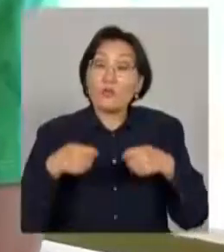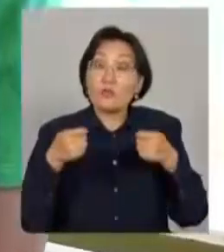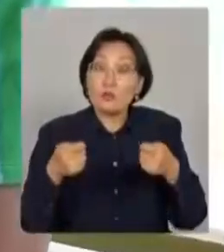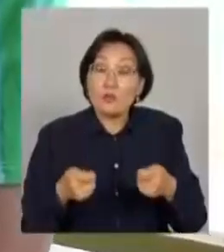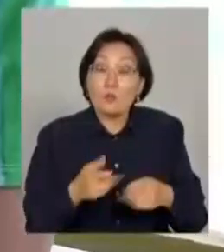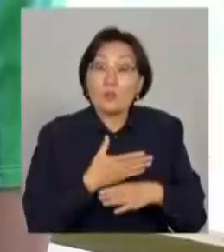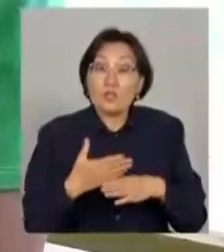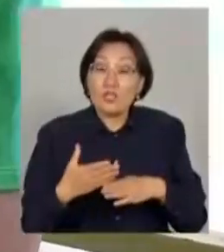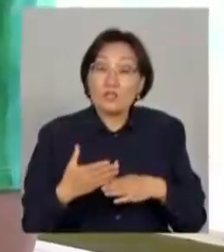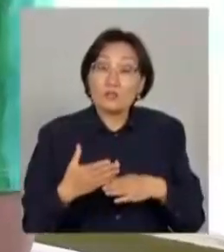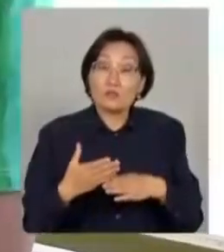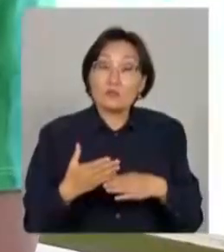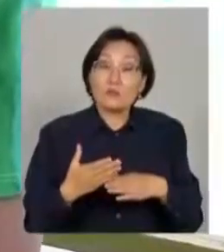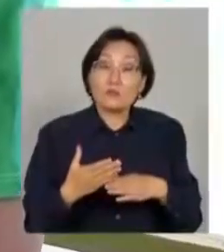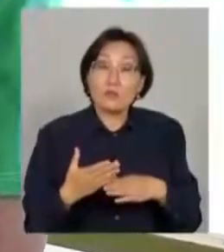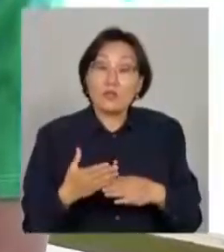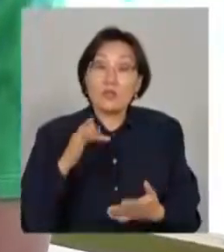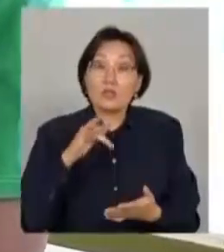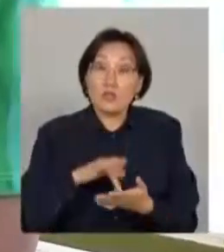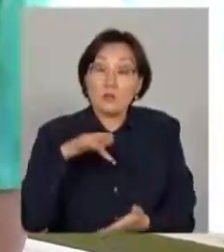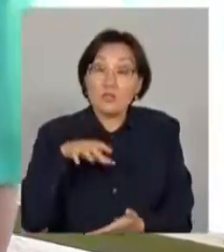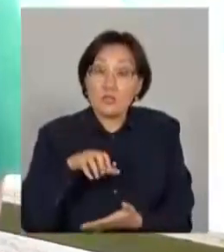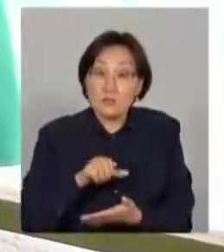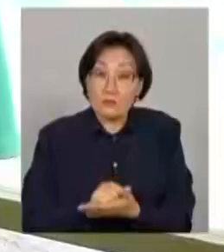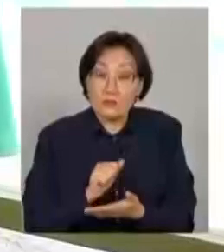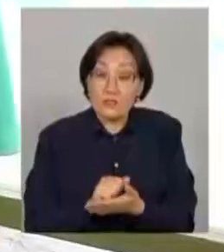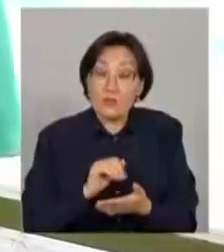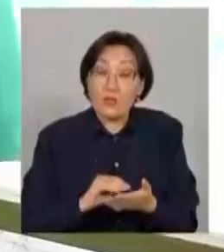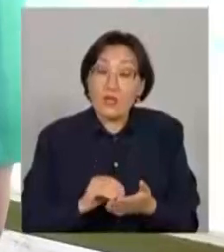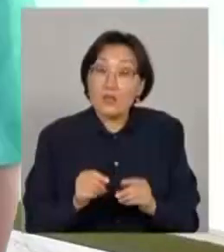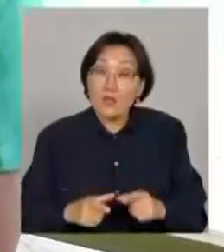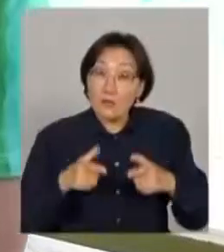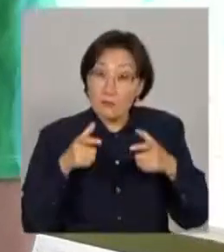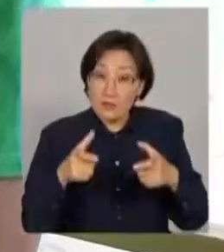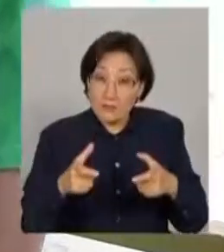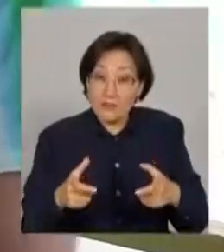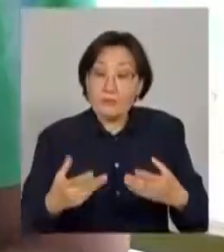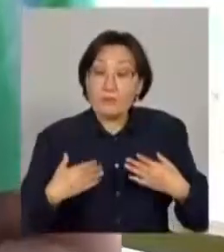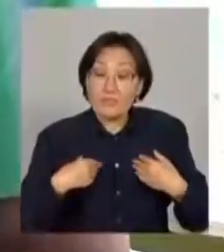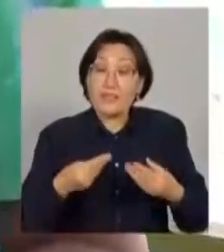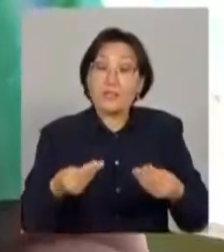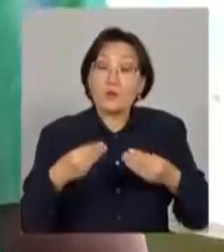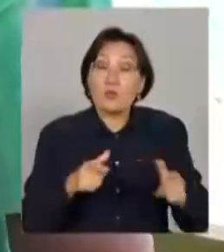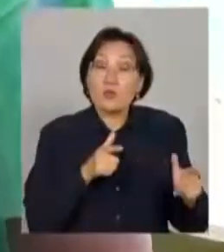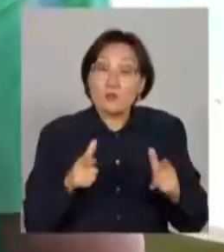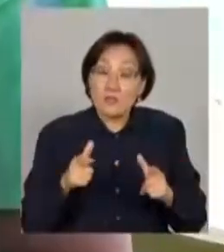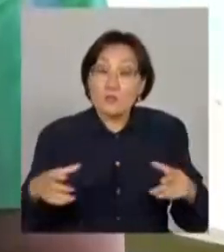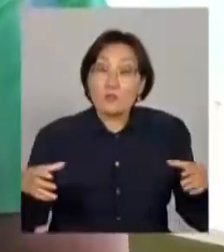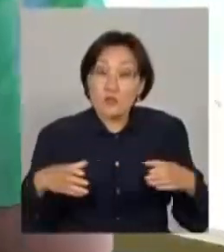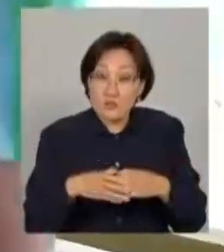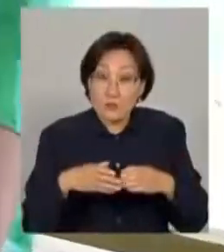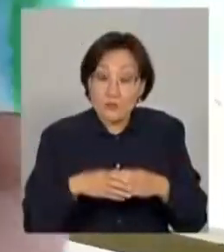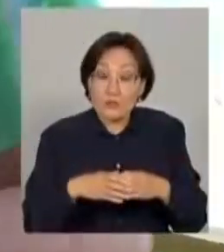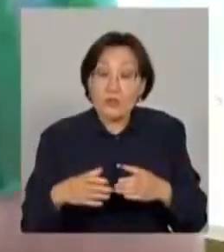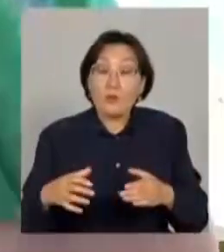сонан кейін жаңағы центр занятостидің направлениясымен бізге келеді. Готовый укомплектованный